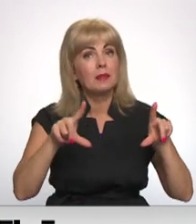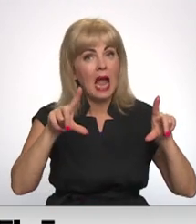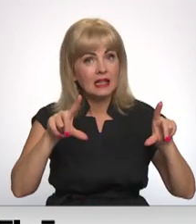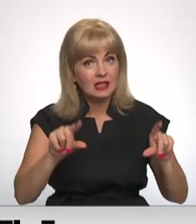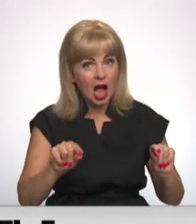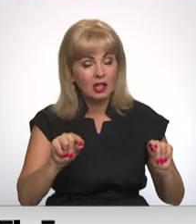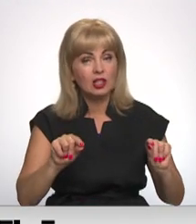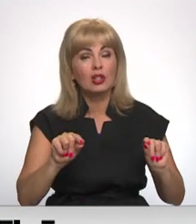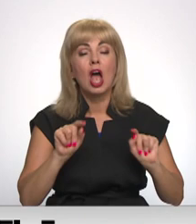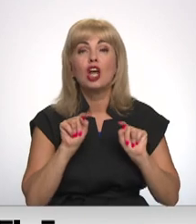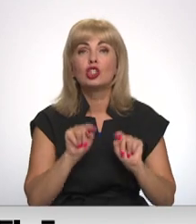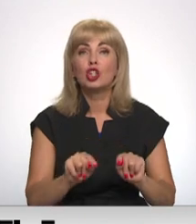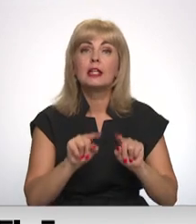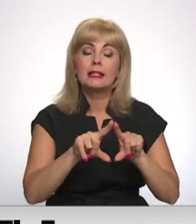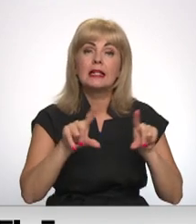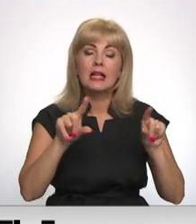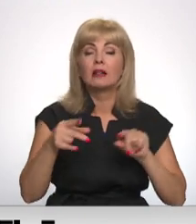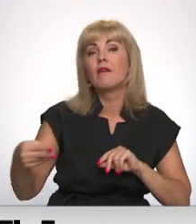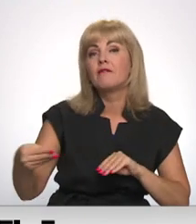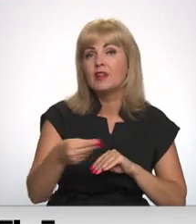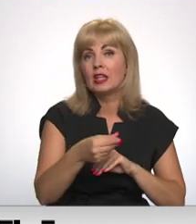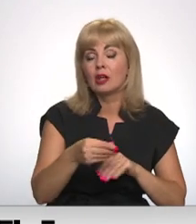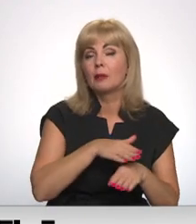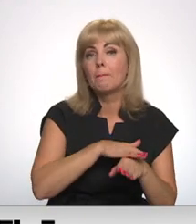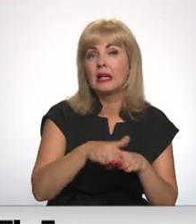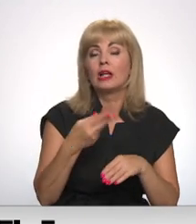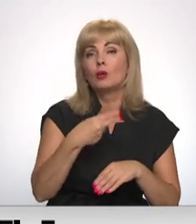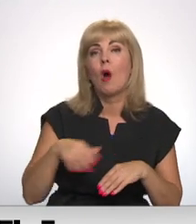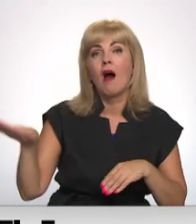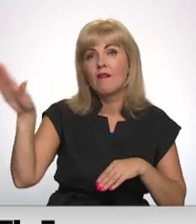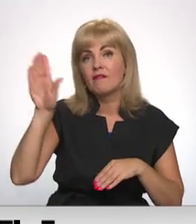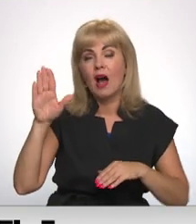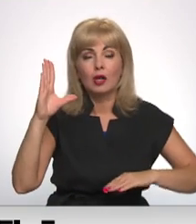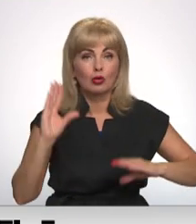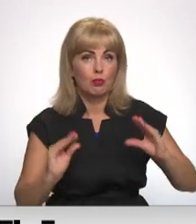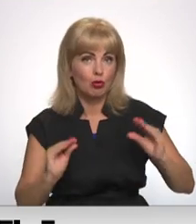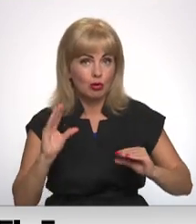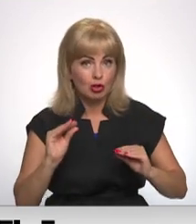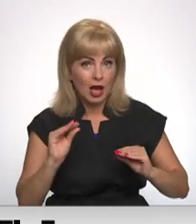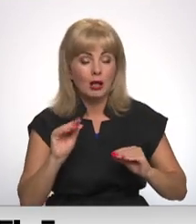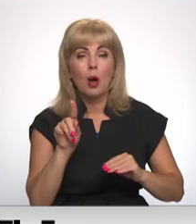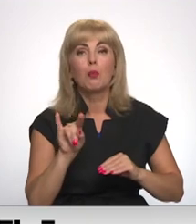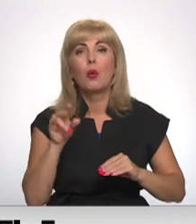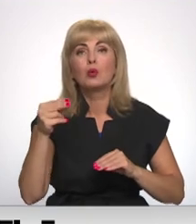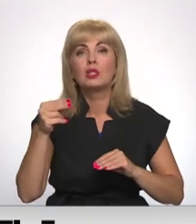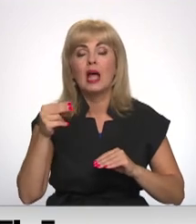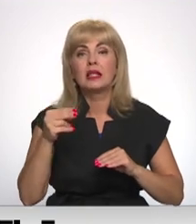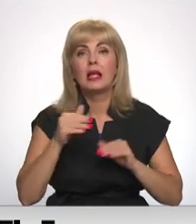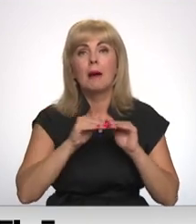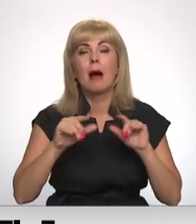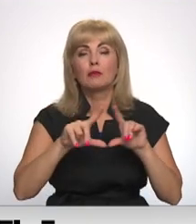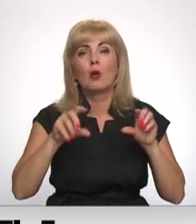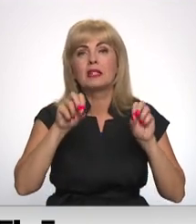jo šīs iestādes tiek finansētas pilnībā no valsts budžeta līdzekļiem. Puzes novada esošās